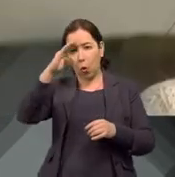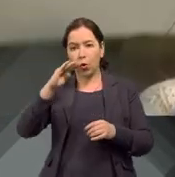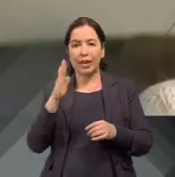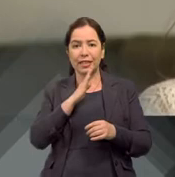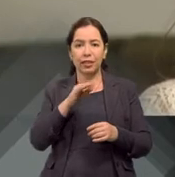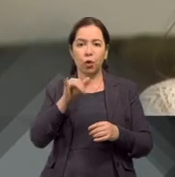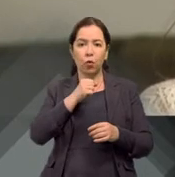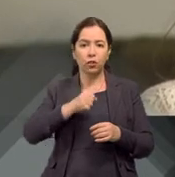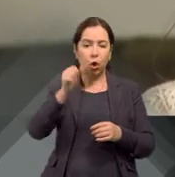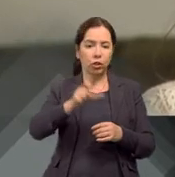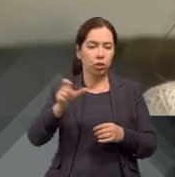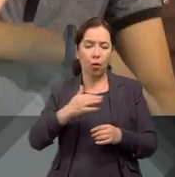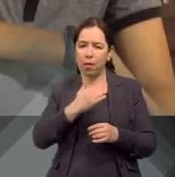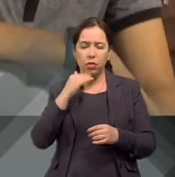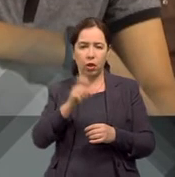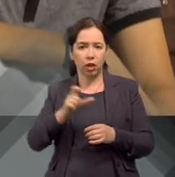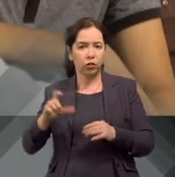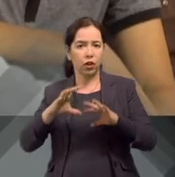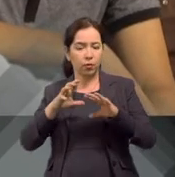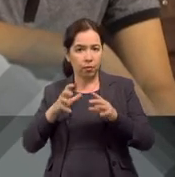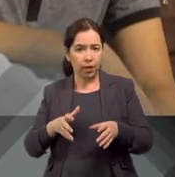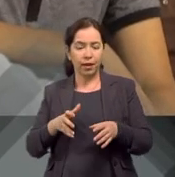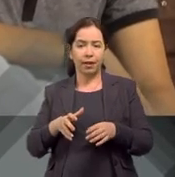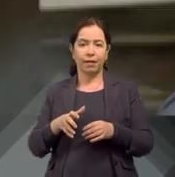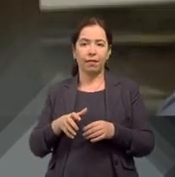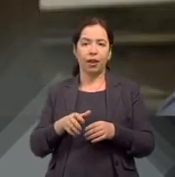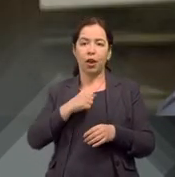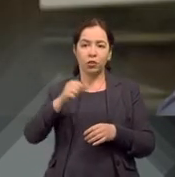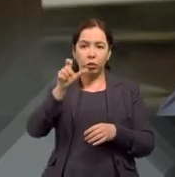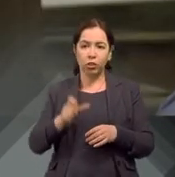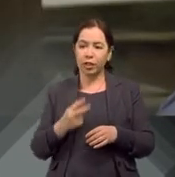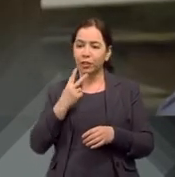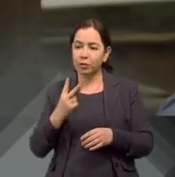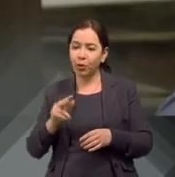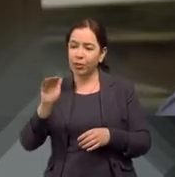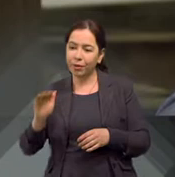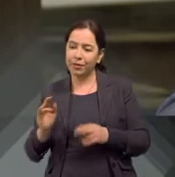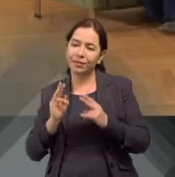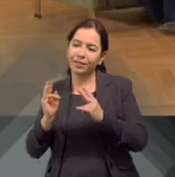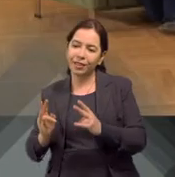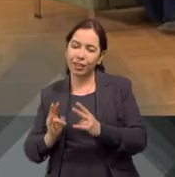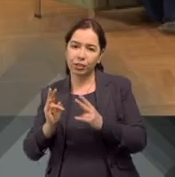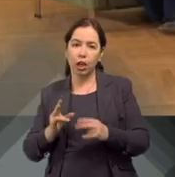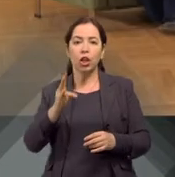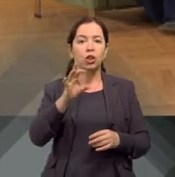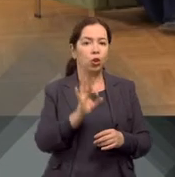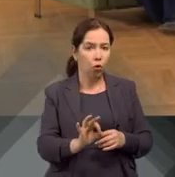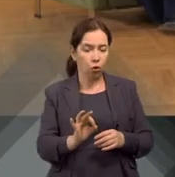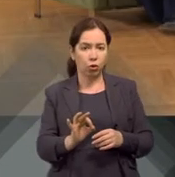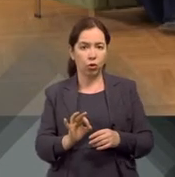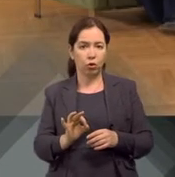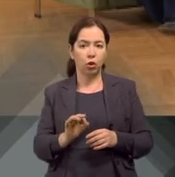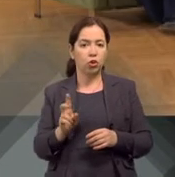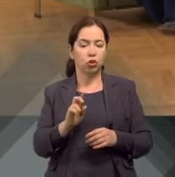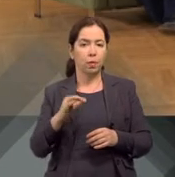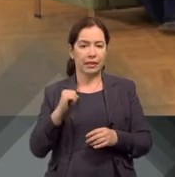взрослых, у многих людей в мире вызывают нежность. Но привилегия быть нежным –